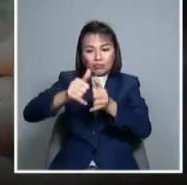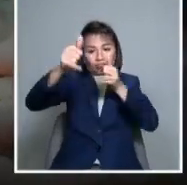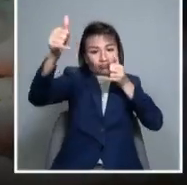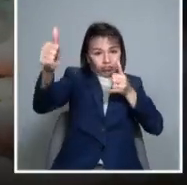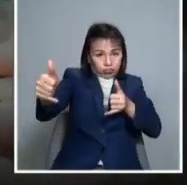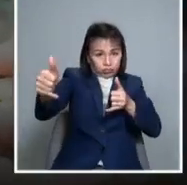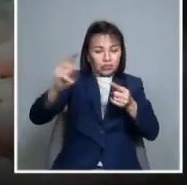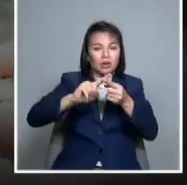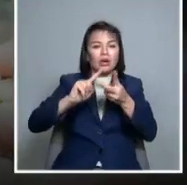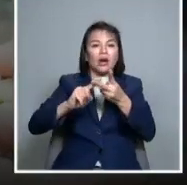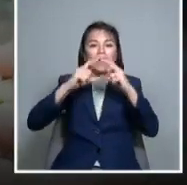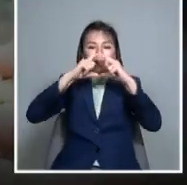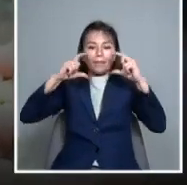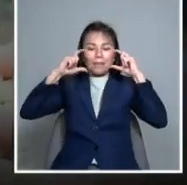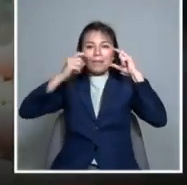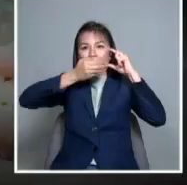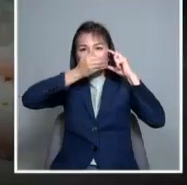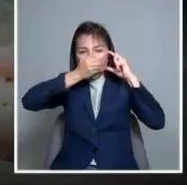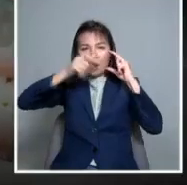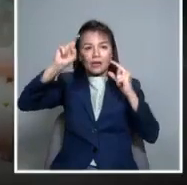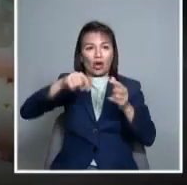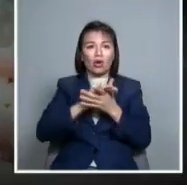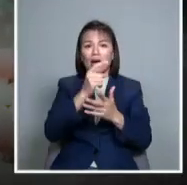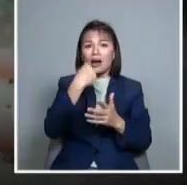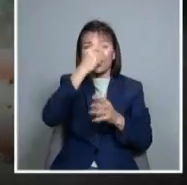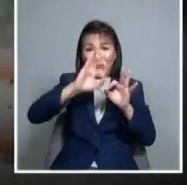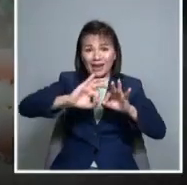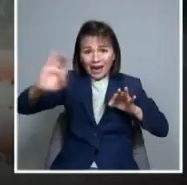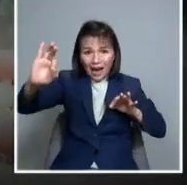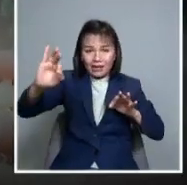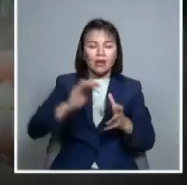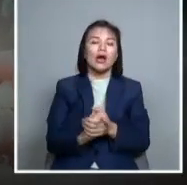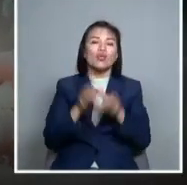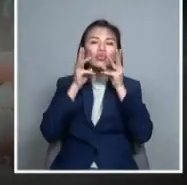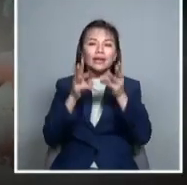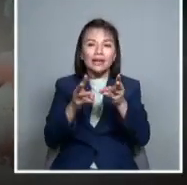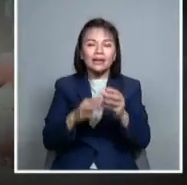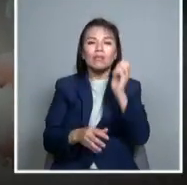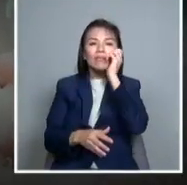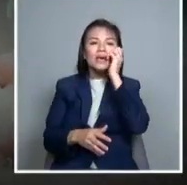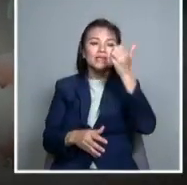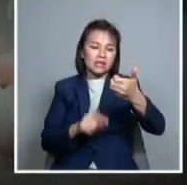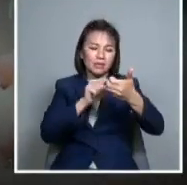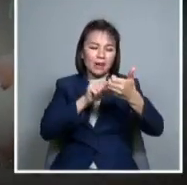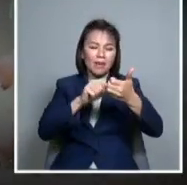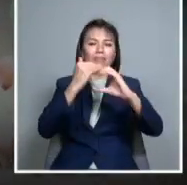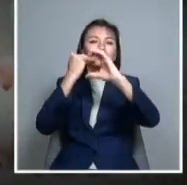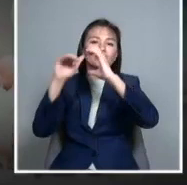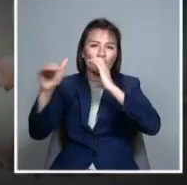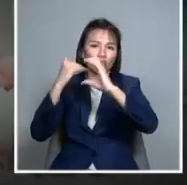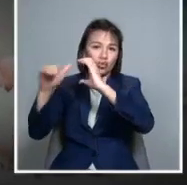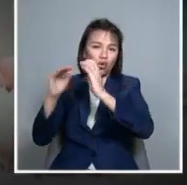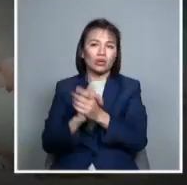และต้องสวมและกับอนามัยด้วยส่วนคนที่อยู่ห่างไกลก็ใช้วิธีการแสดงความรักผ่านทางช่องทางออนไลน์นะคะ